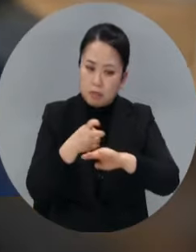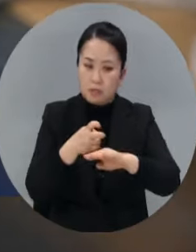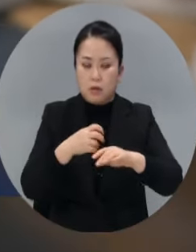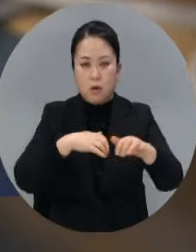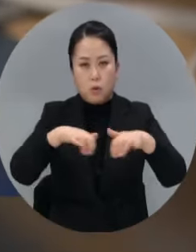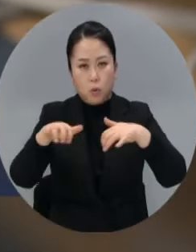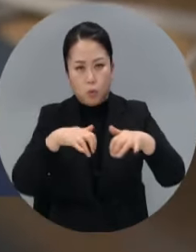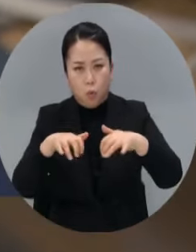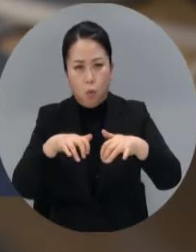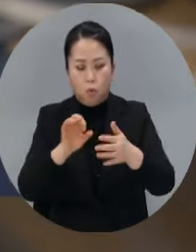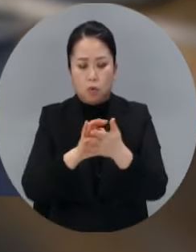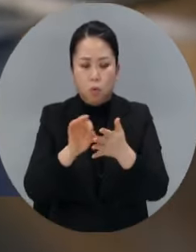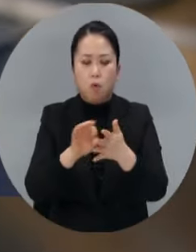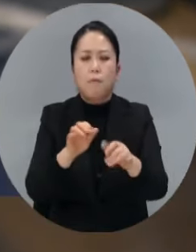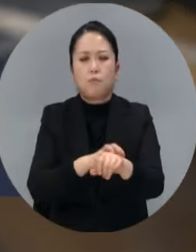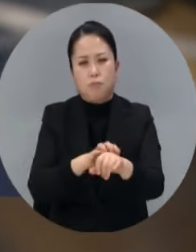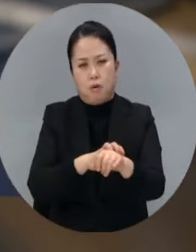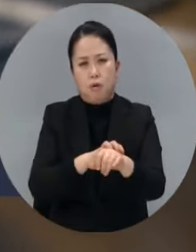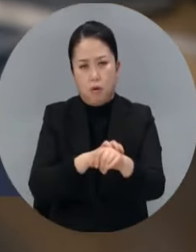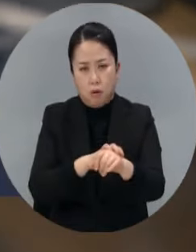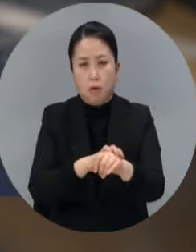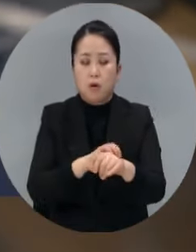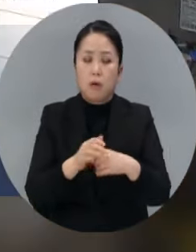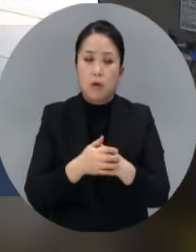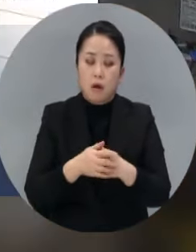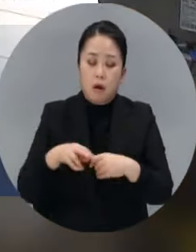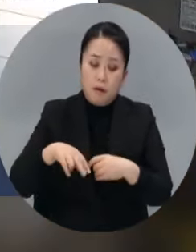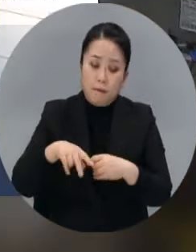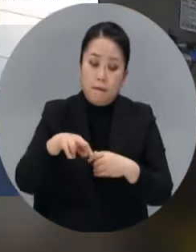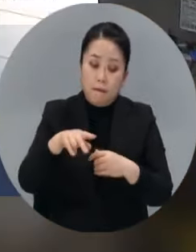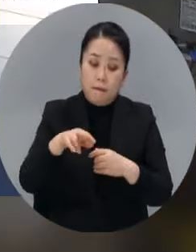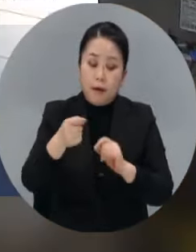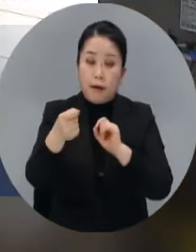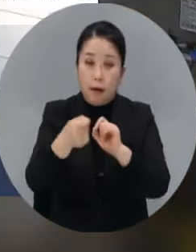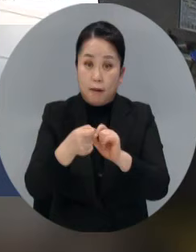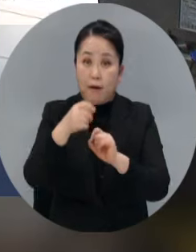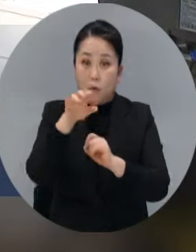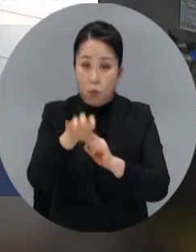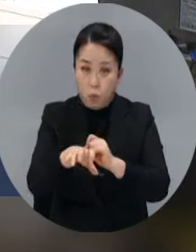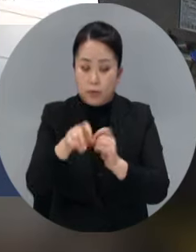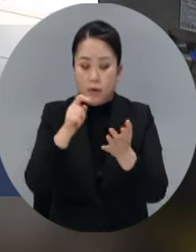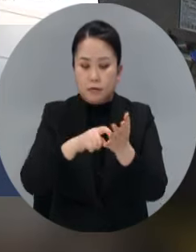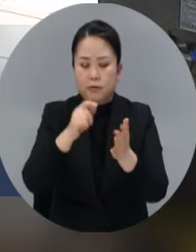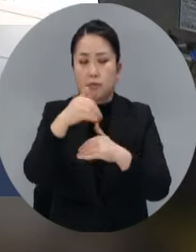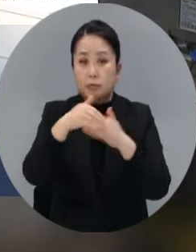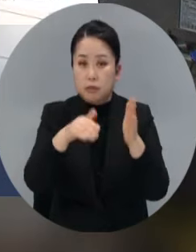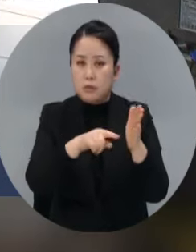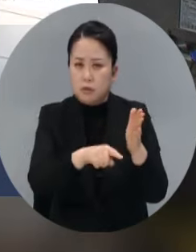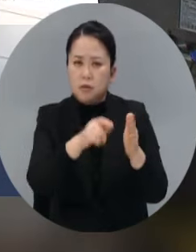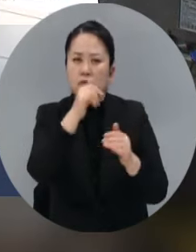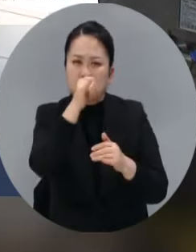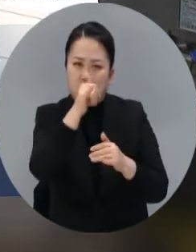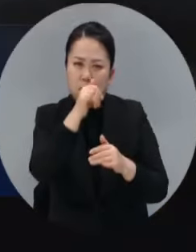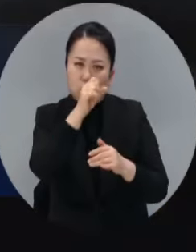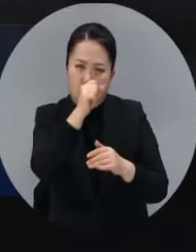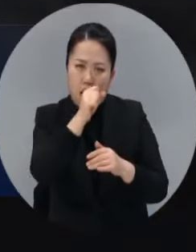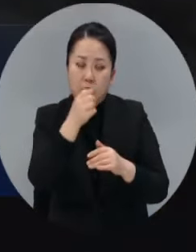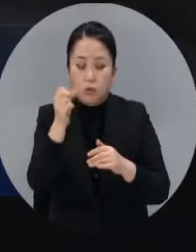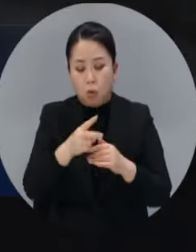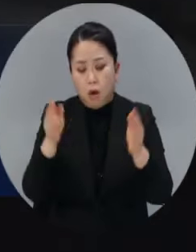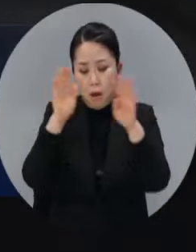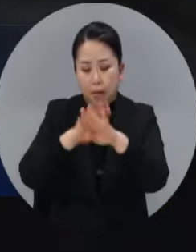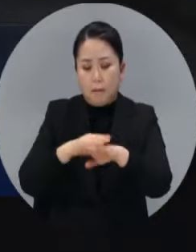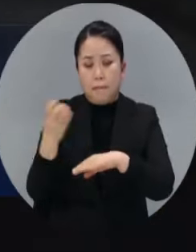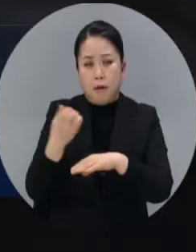버스 기 불편하신데 걸어서 갈 수 있는 곳에 응급실이 있는 거랑 밤에 또